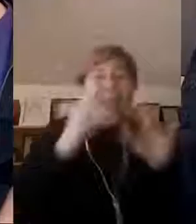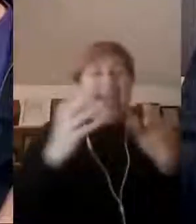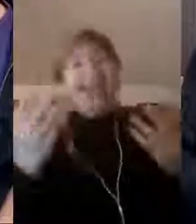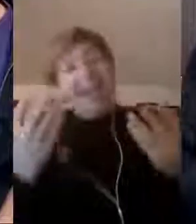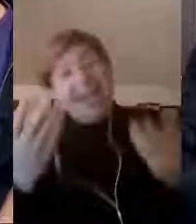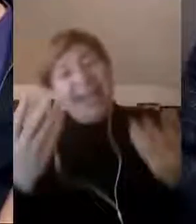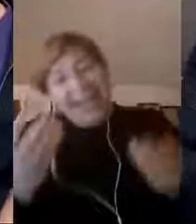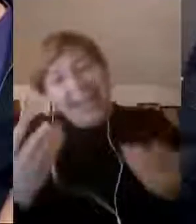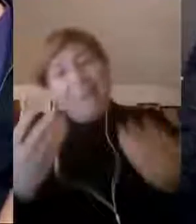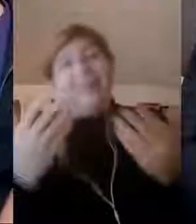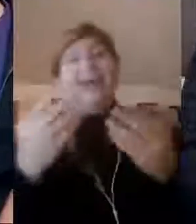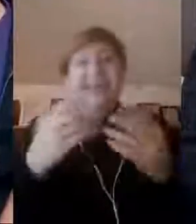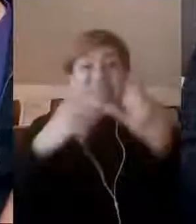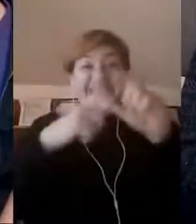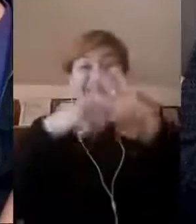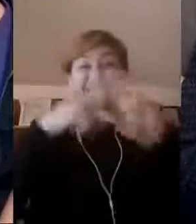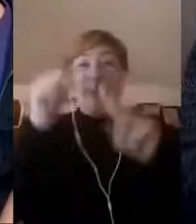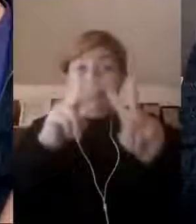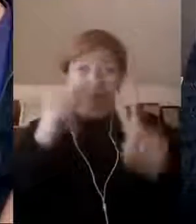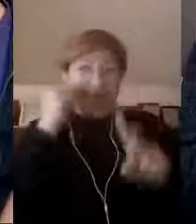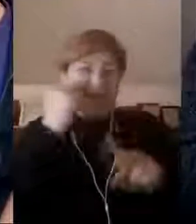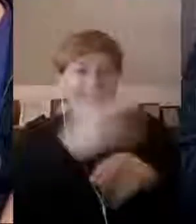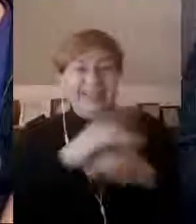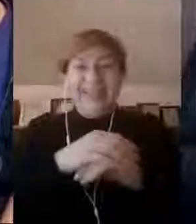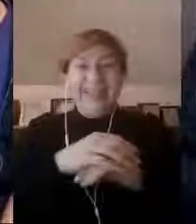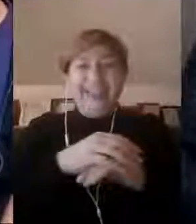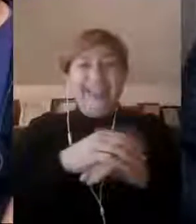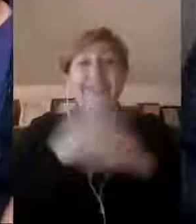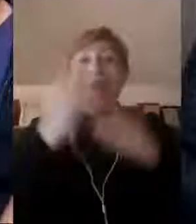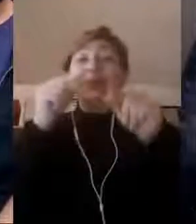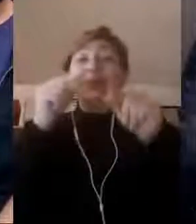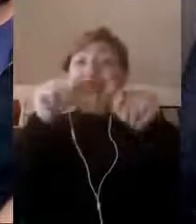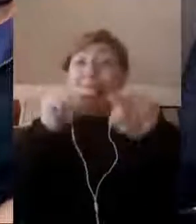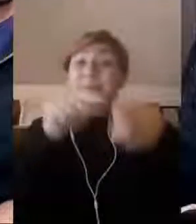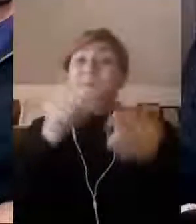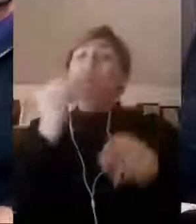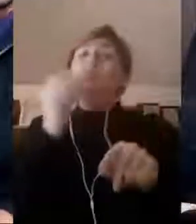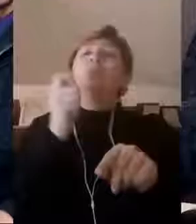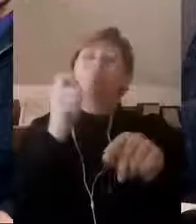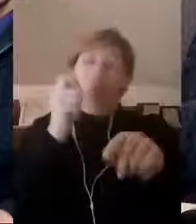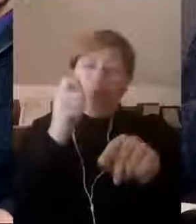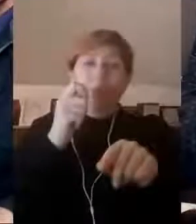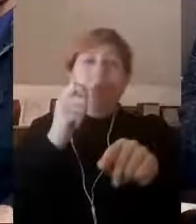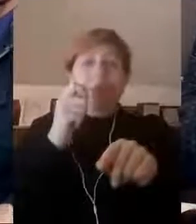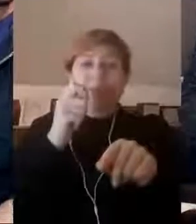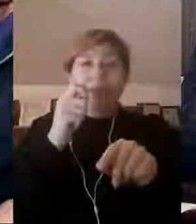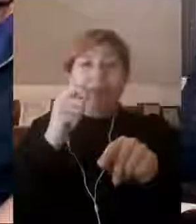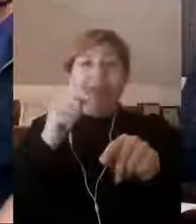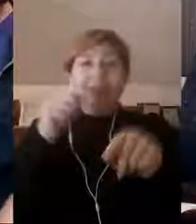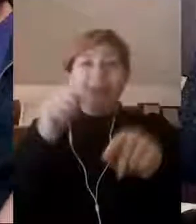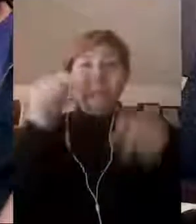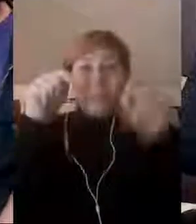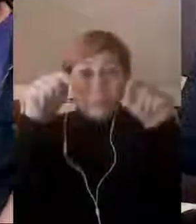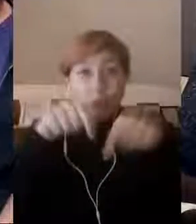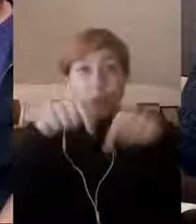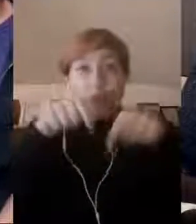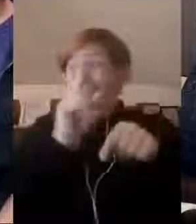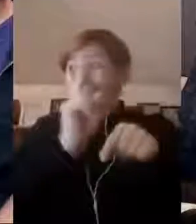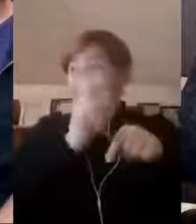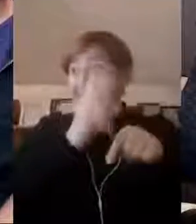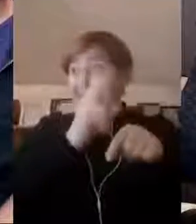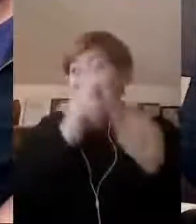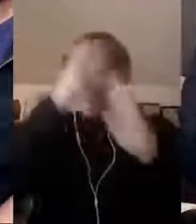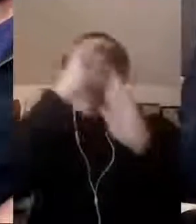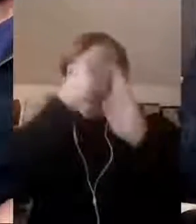tabii Selim Bey, Selim Bey inanılmaz Selim Bey, şey, aynen. takip etmen çok zor. Yani ben şu an, yani şu an herhalde